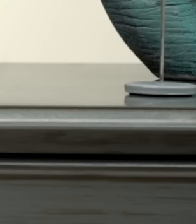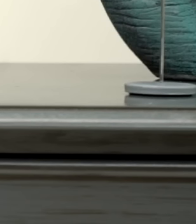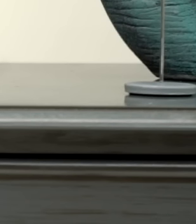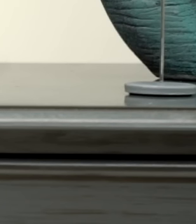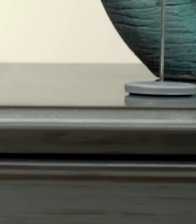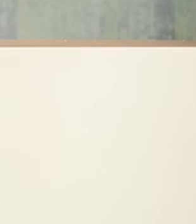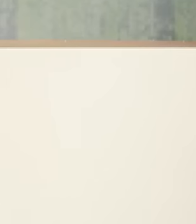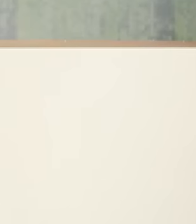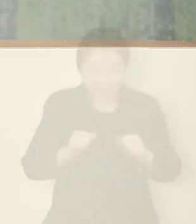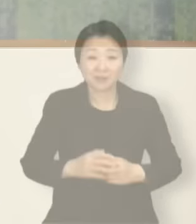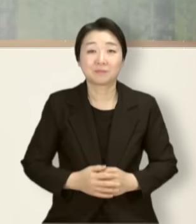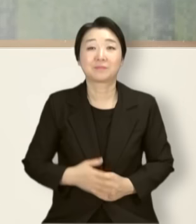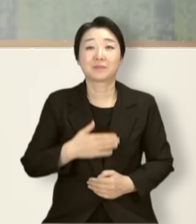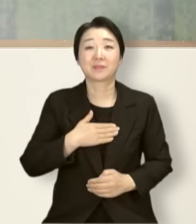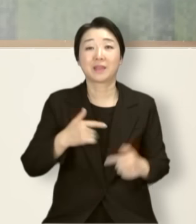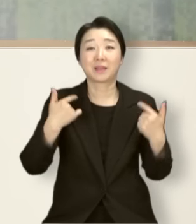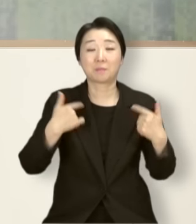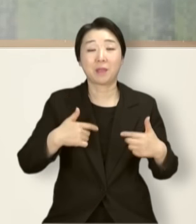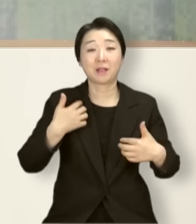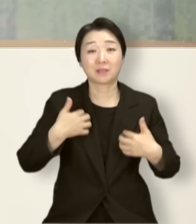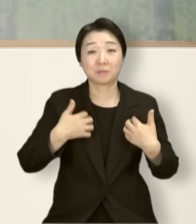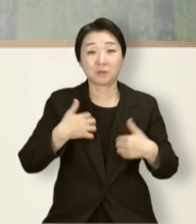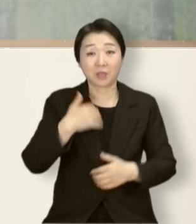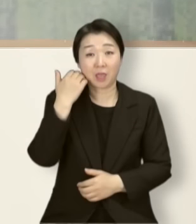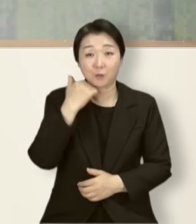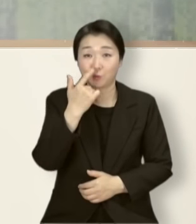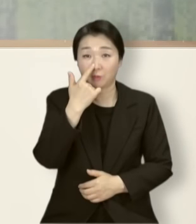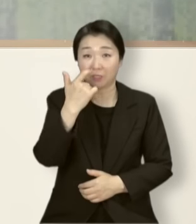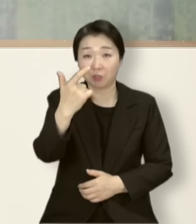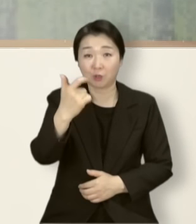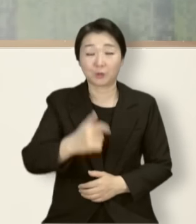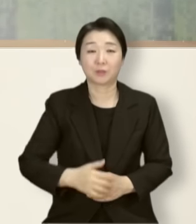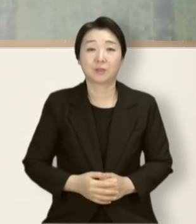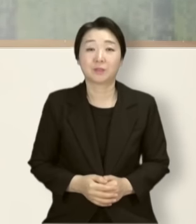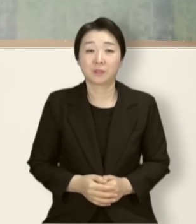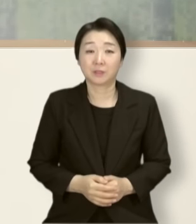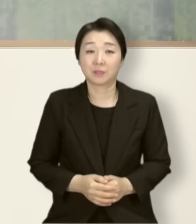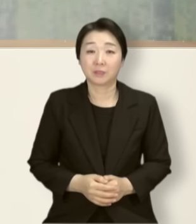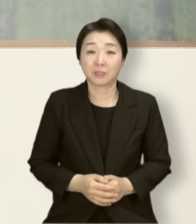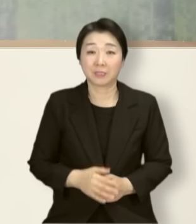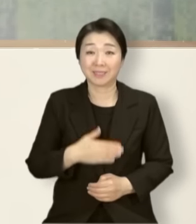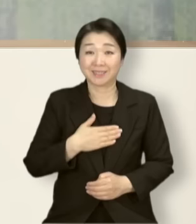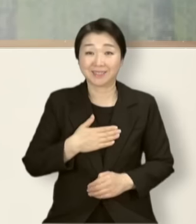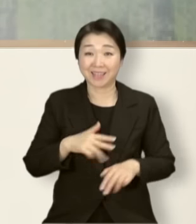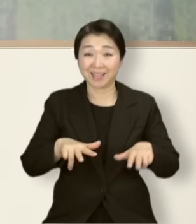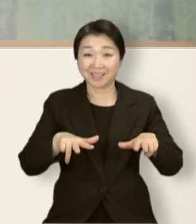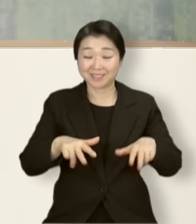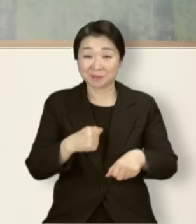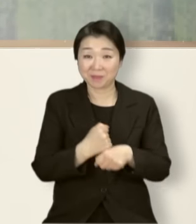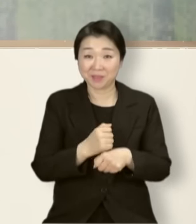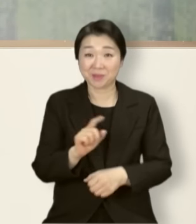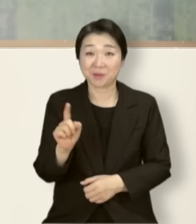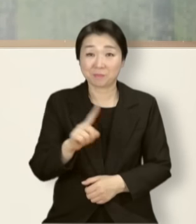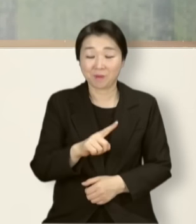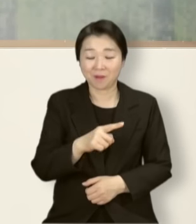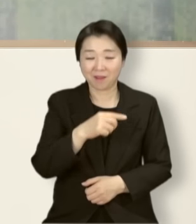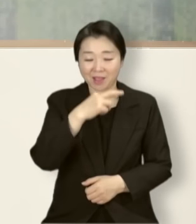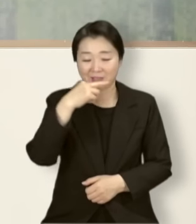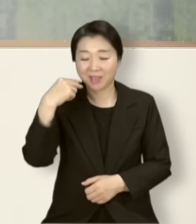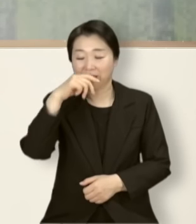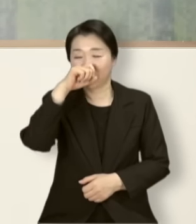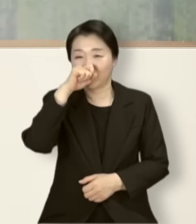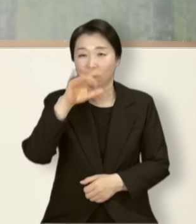여러분 안녕하세요. 내가 매일 기쁘게 신현준입니다. 저는 지금요 향긋한 얼그레이